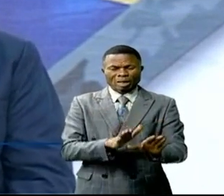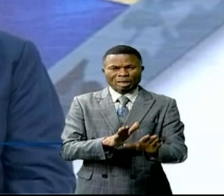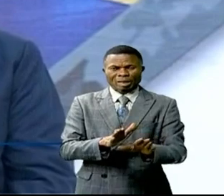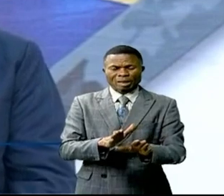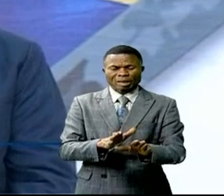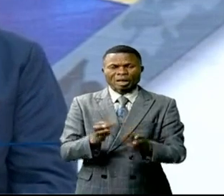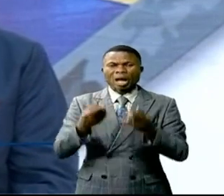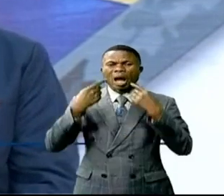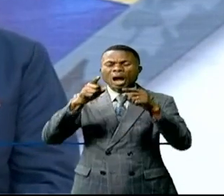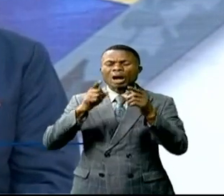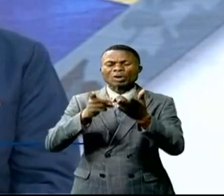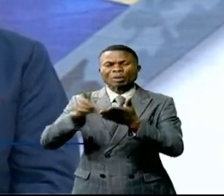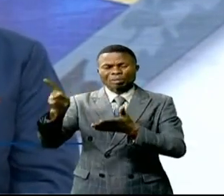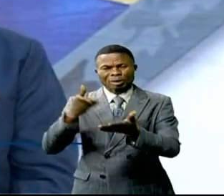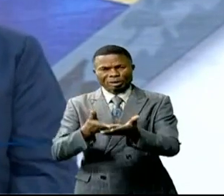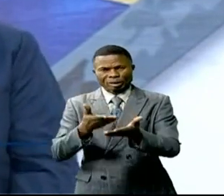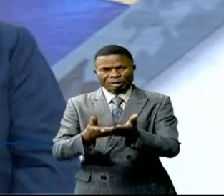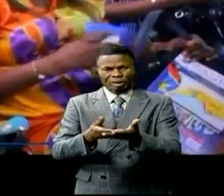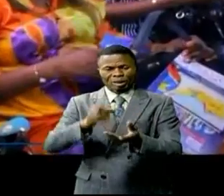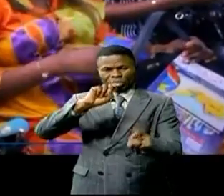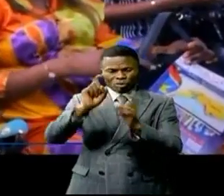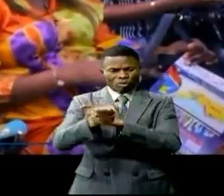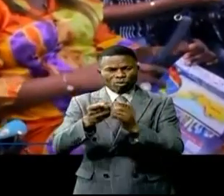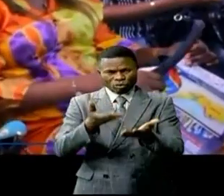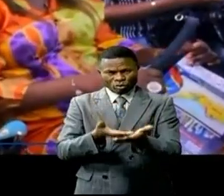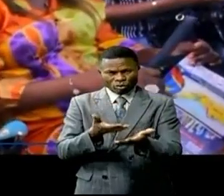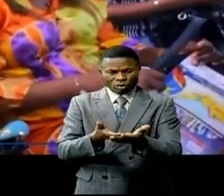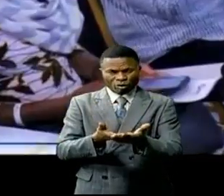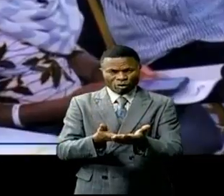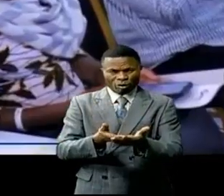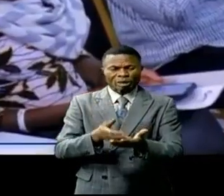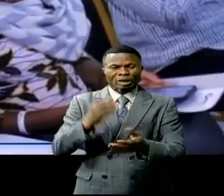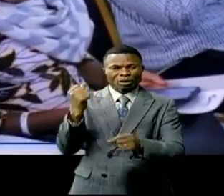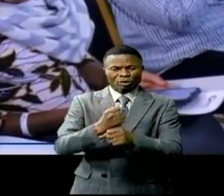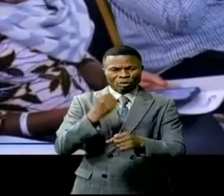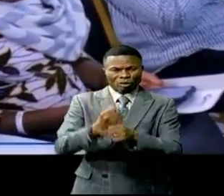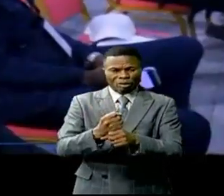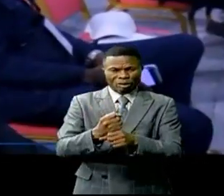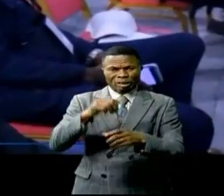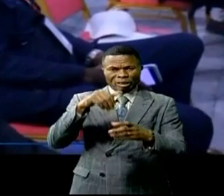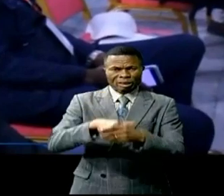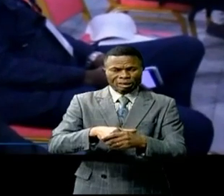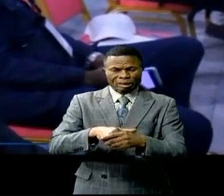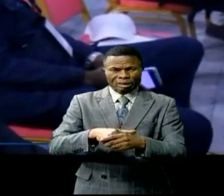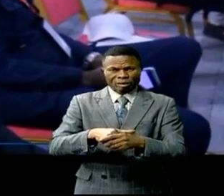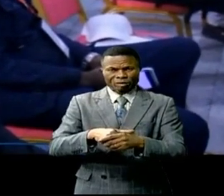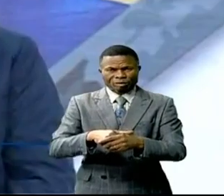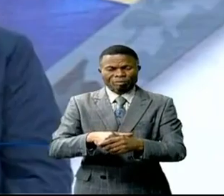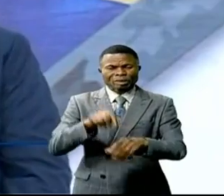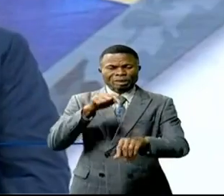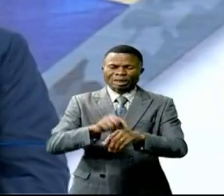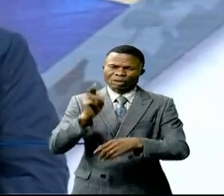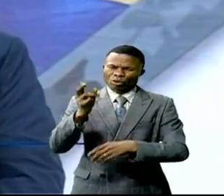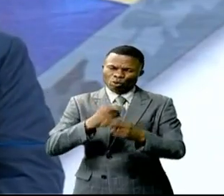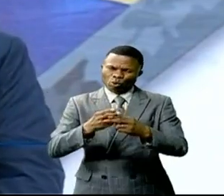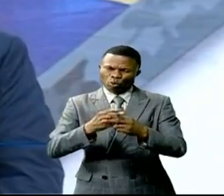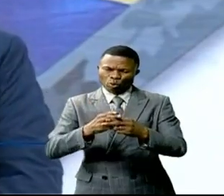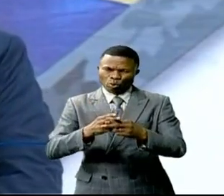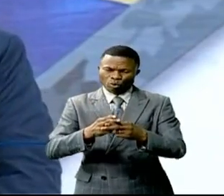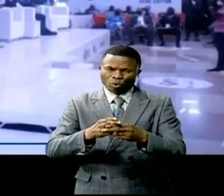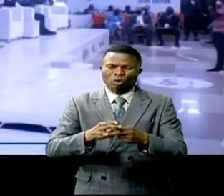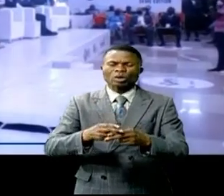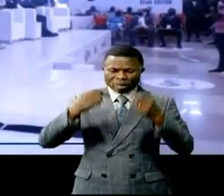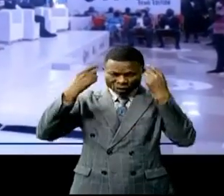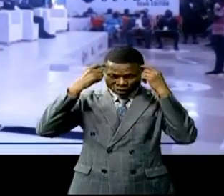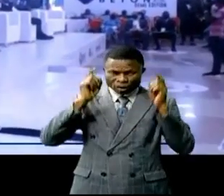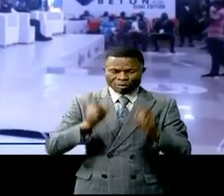prix significative pour les conversions qui seront opérées au cours de la strate temporelle définie par la campagne.